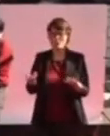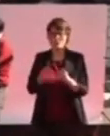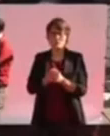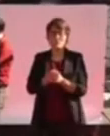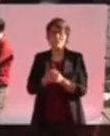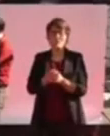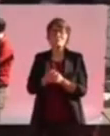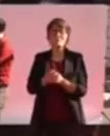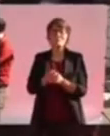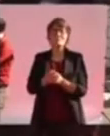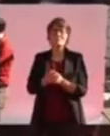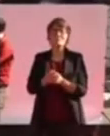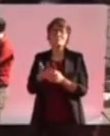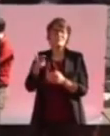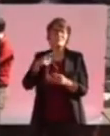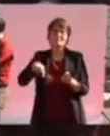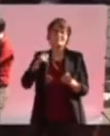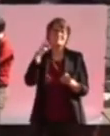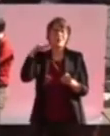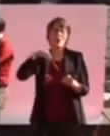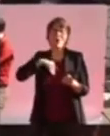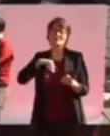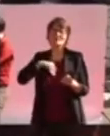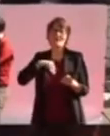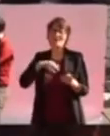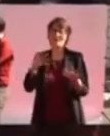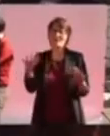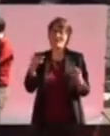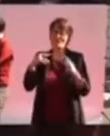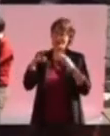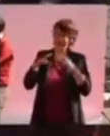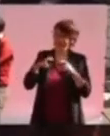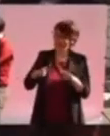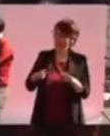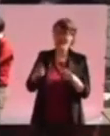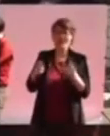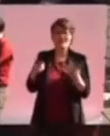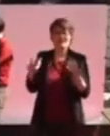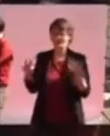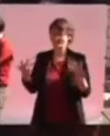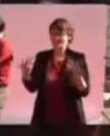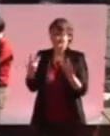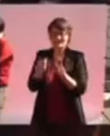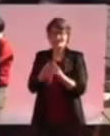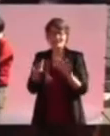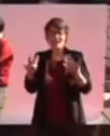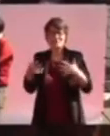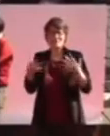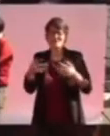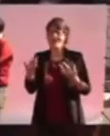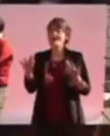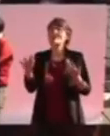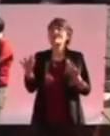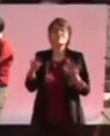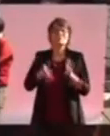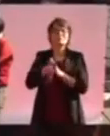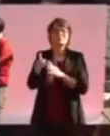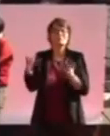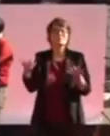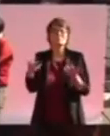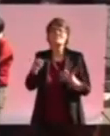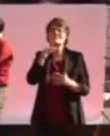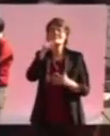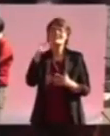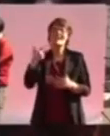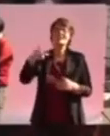risulti indispensabile dalle analisi che abbiamo fatto insieme una sempre maggiore integrazione tra sociale e sanitario per